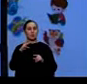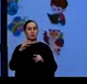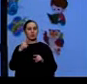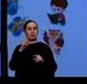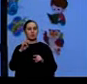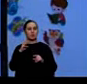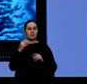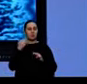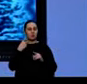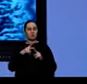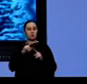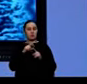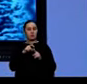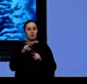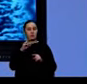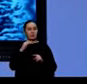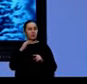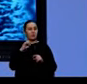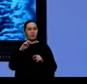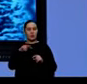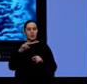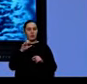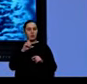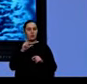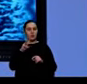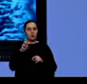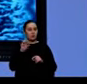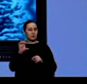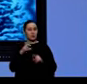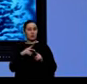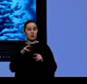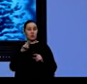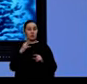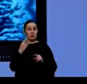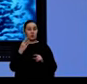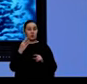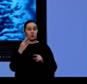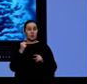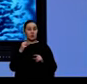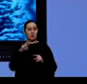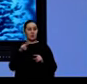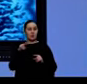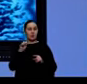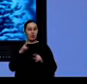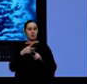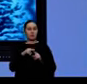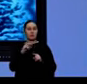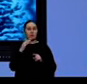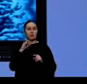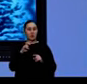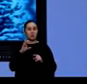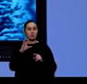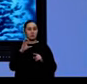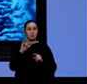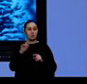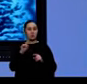сөзі бу фел емас. Агар яшаяпман деп ёзганимда, бу фел